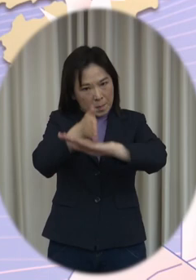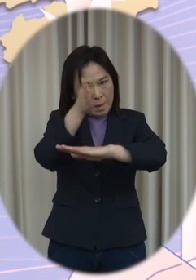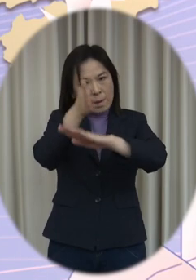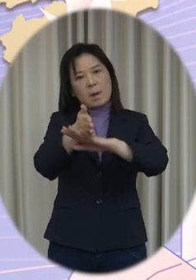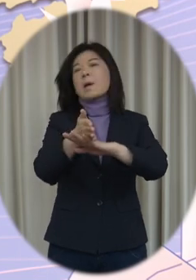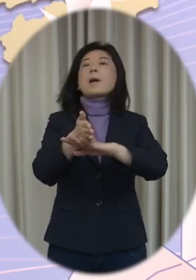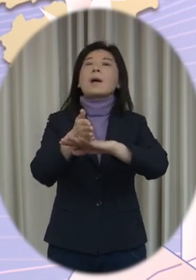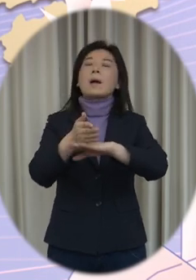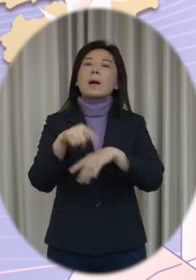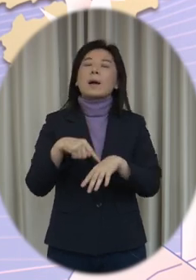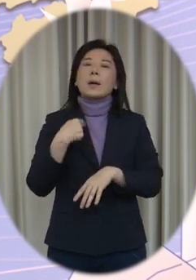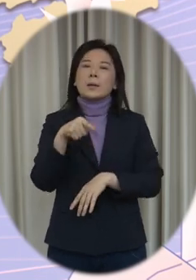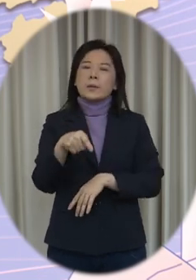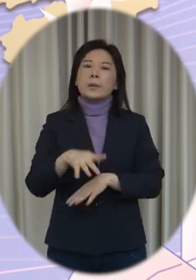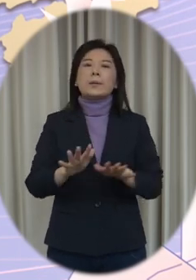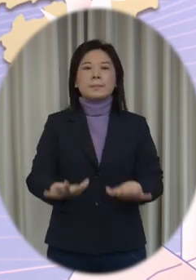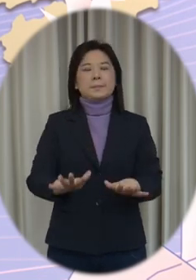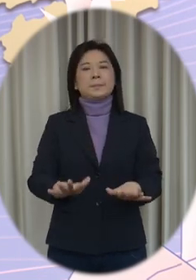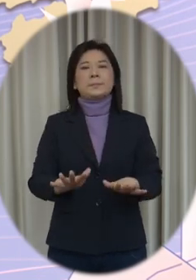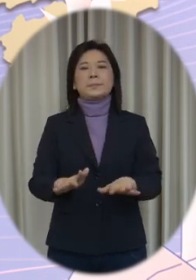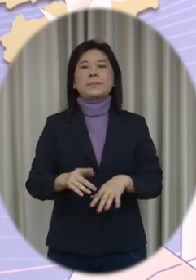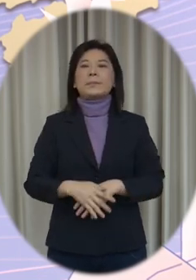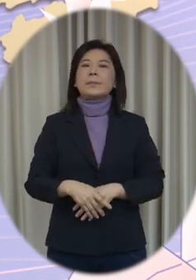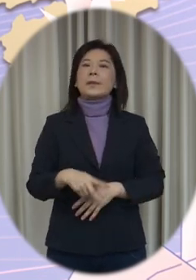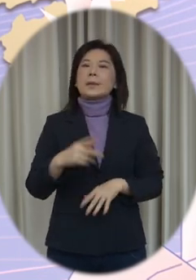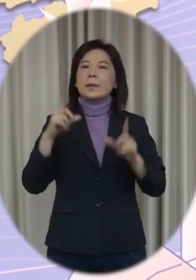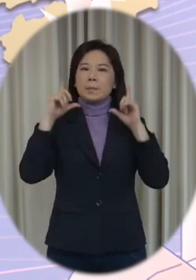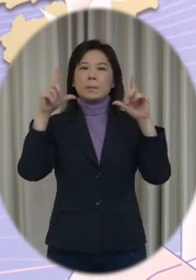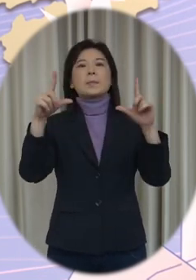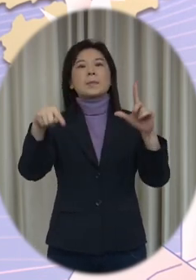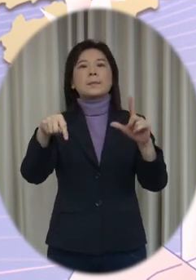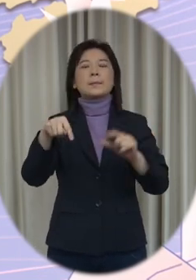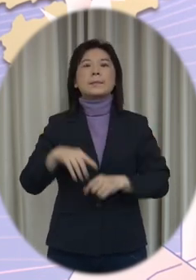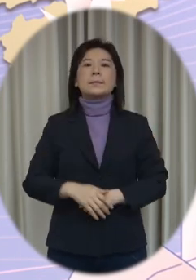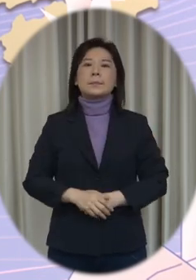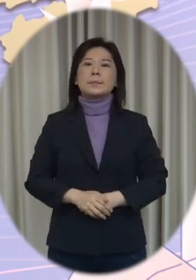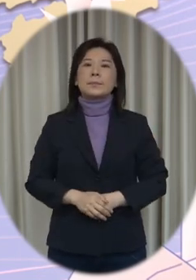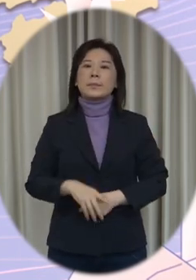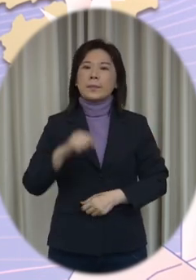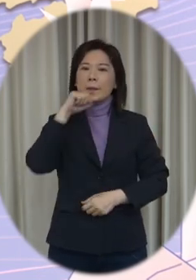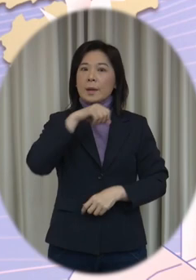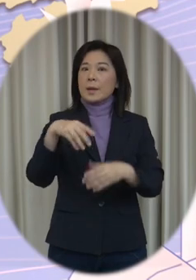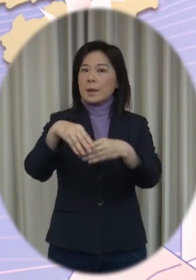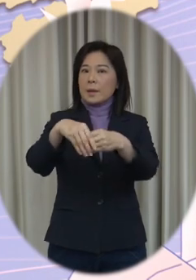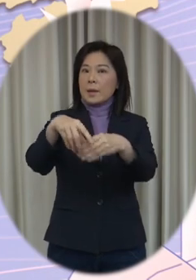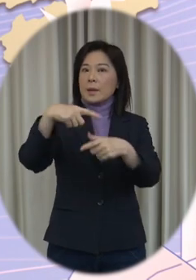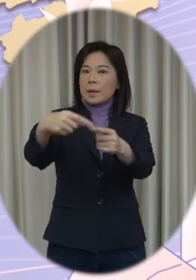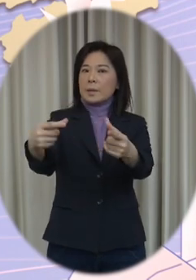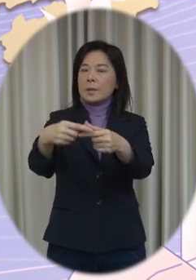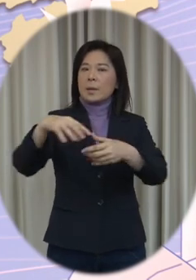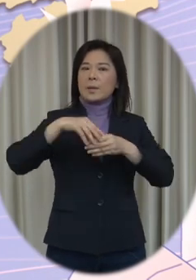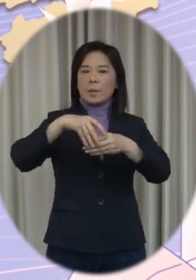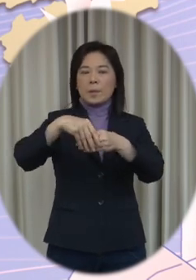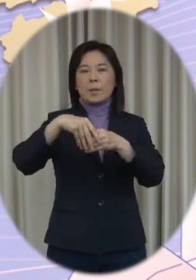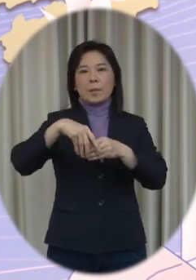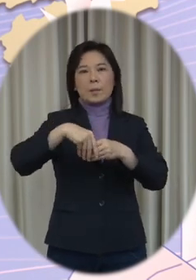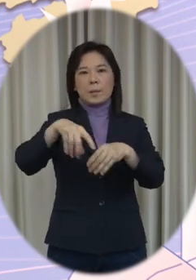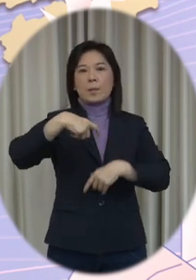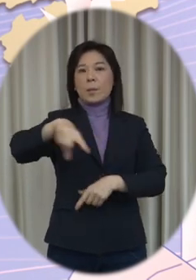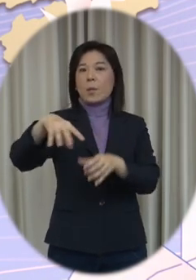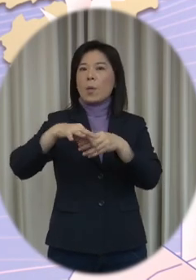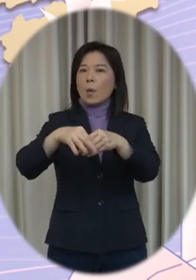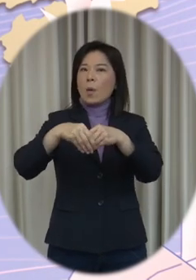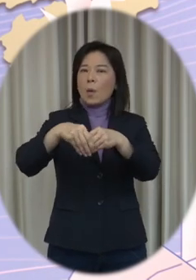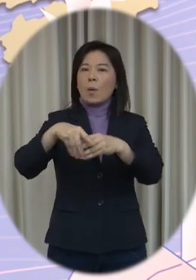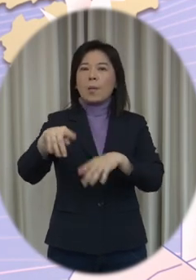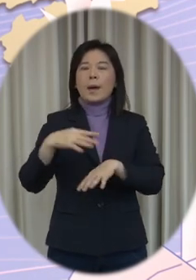神，此时此刻更应该挺身而出。台日间紧密的牵绊，就是表现在最